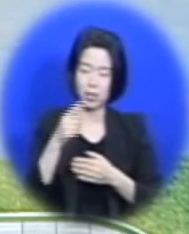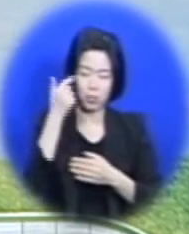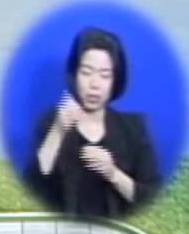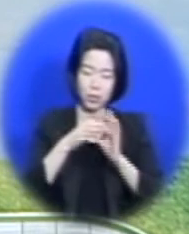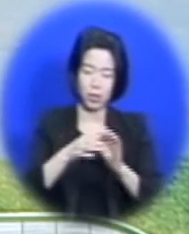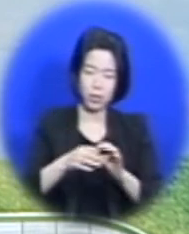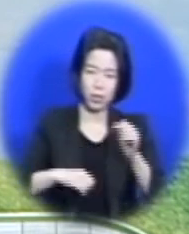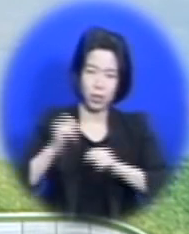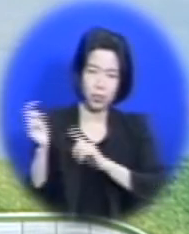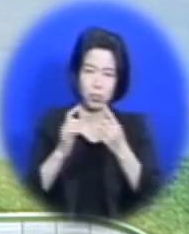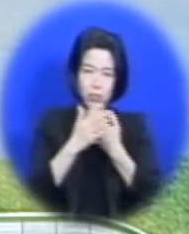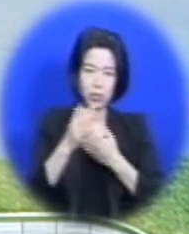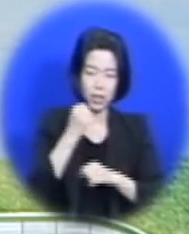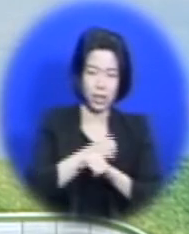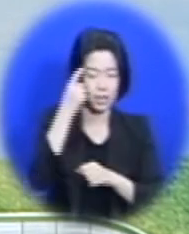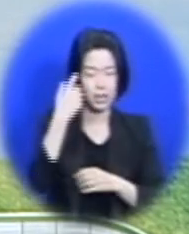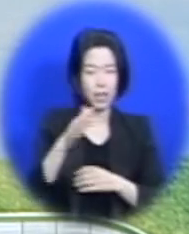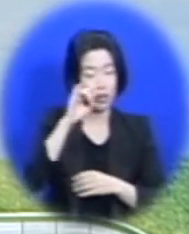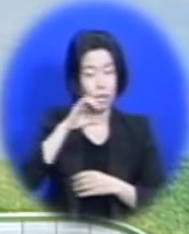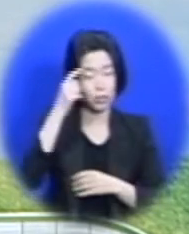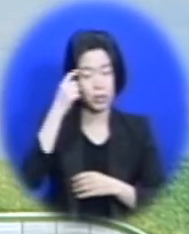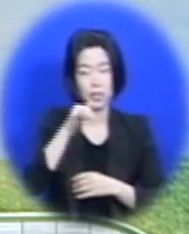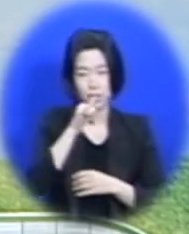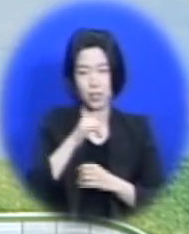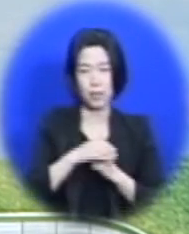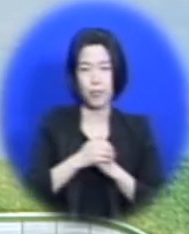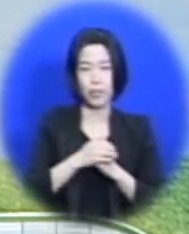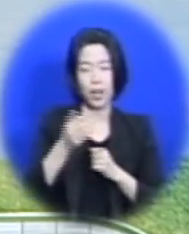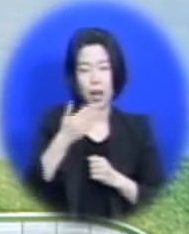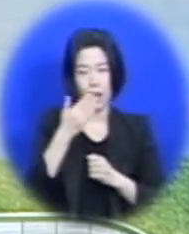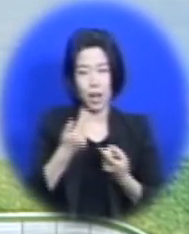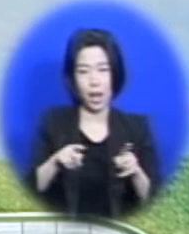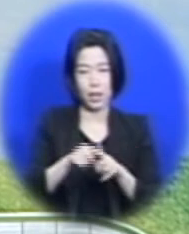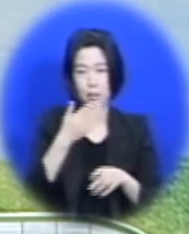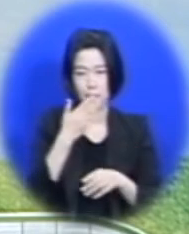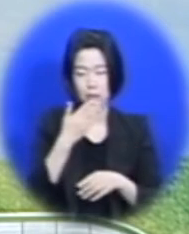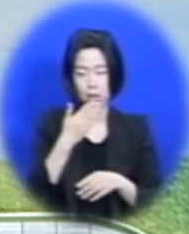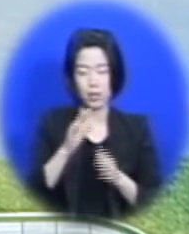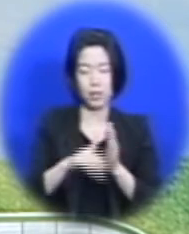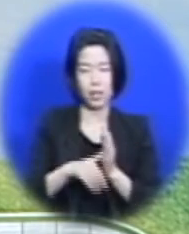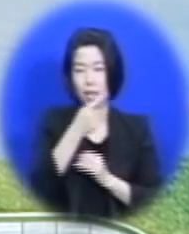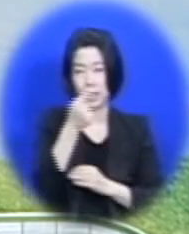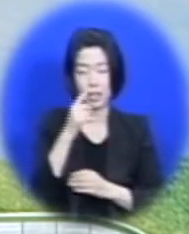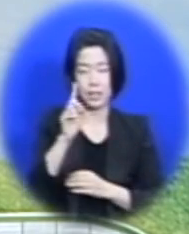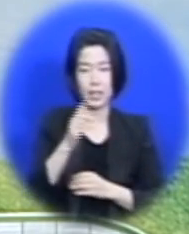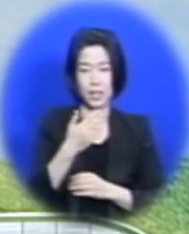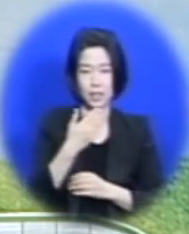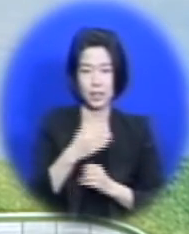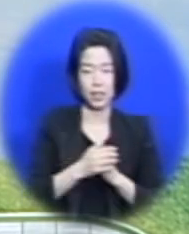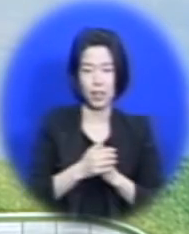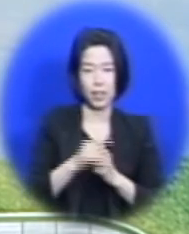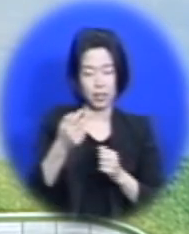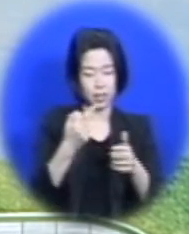역사하실까 궁금했는데 그 목사님과 식사하면서 간증을 하나 들었습니다. 그 목사님에게 둘째가 생길